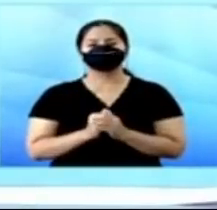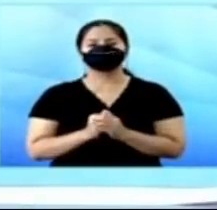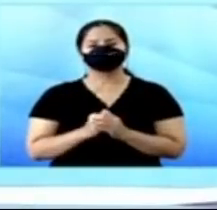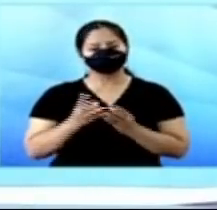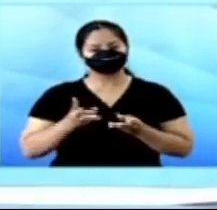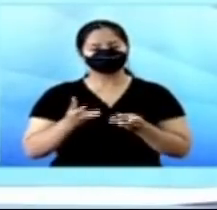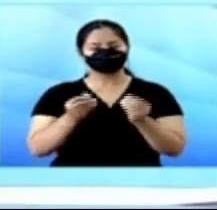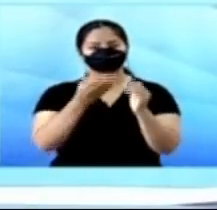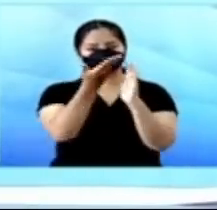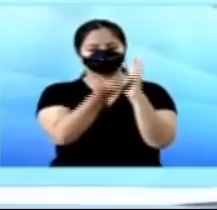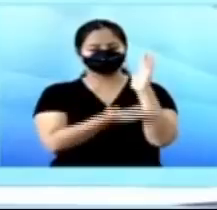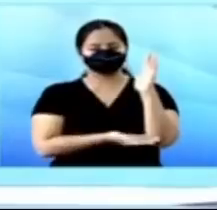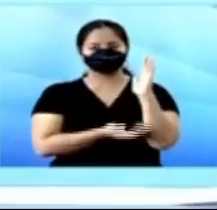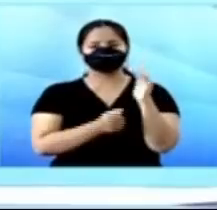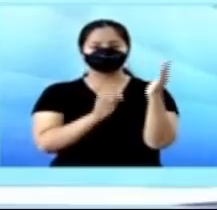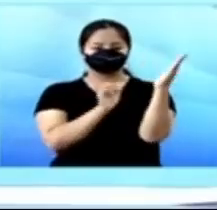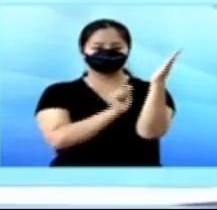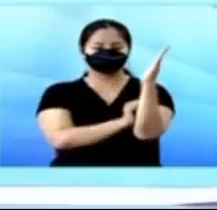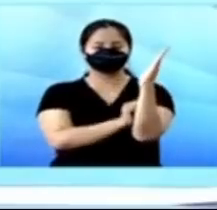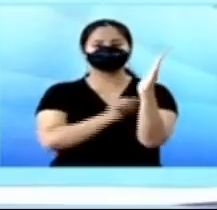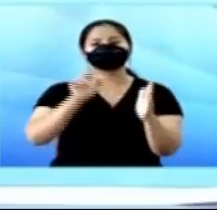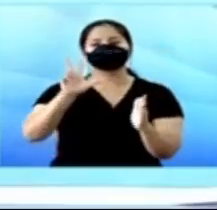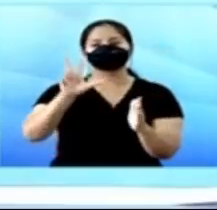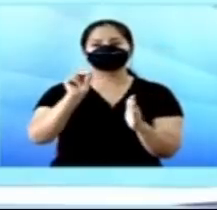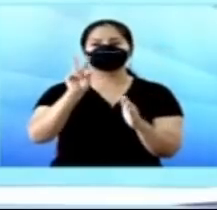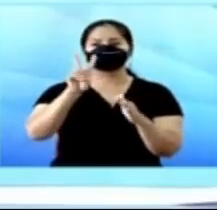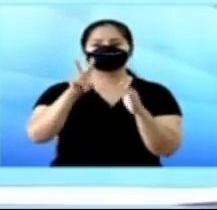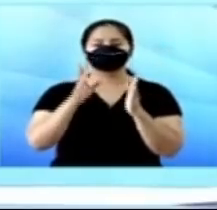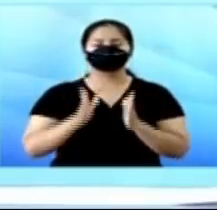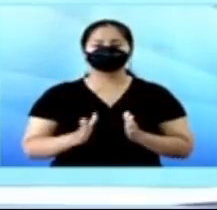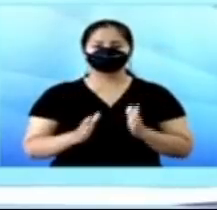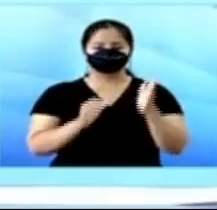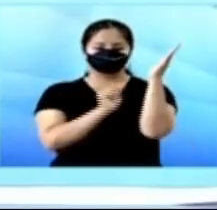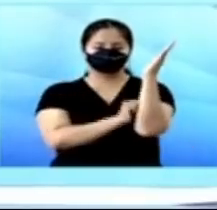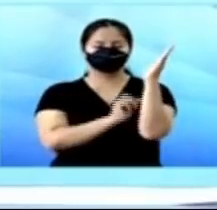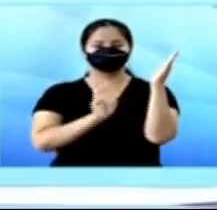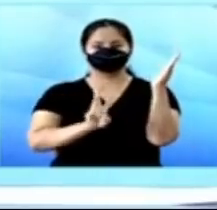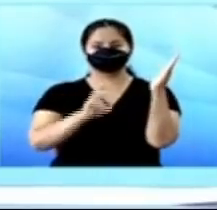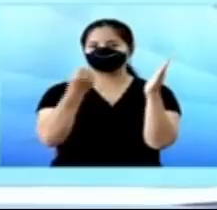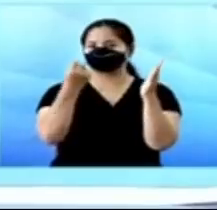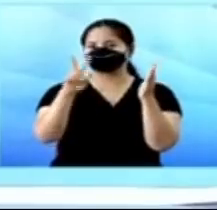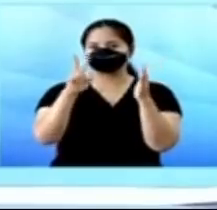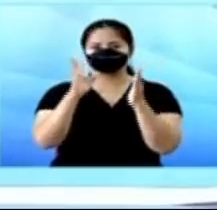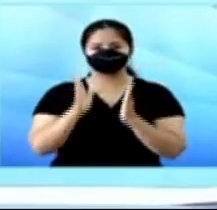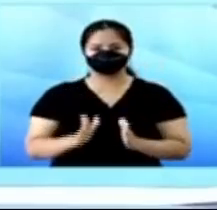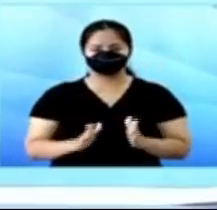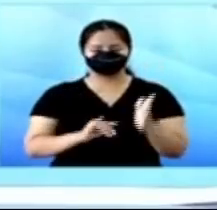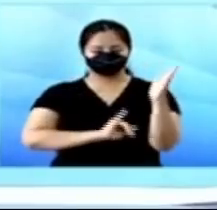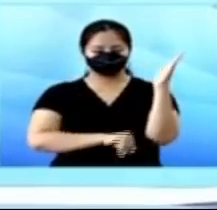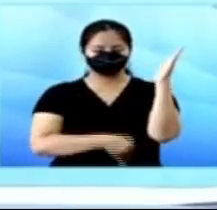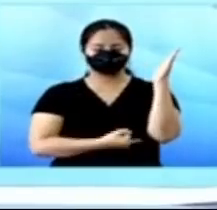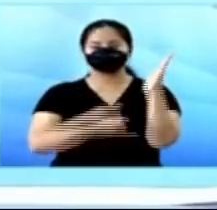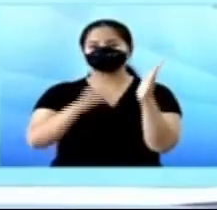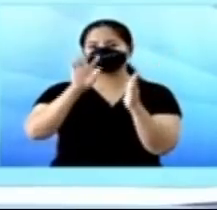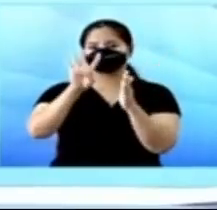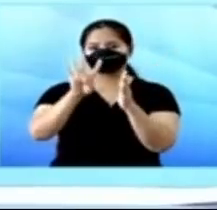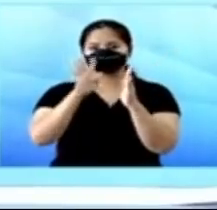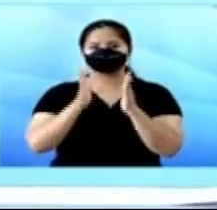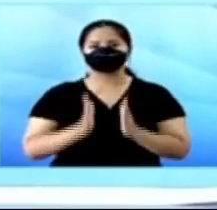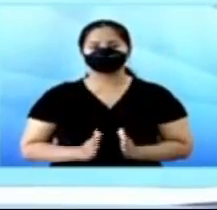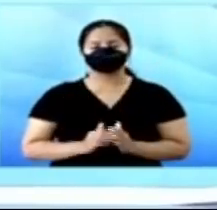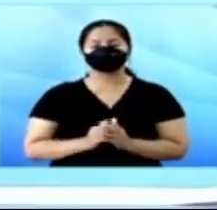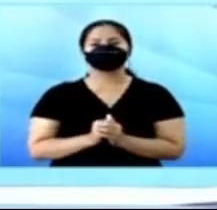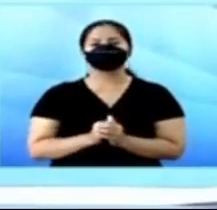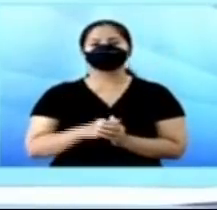ดแม่นมาจากแขวงสวรรณเขต32คนแขวงสารวัน12คนจำปาสัก4คน